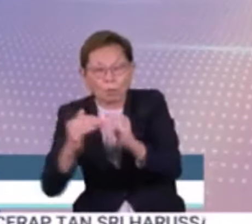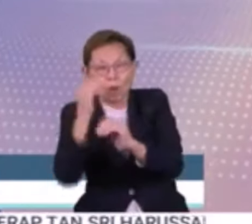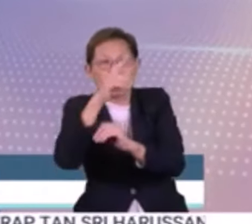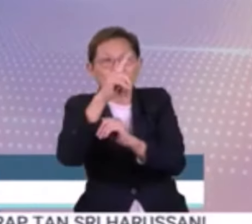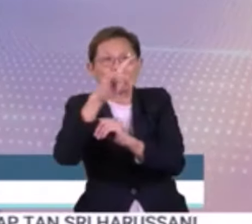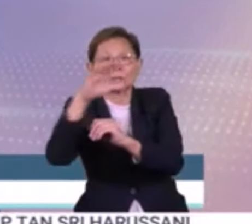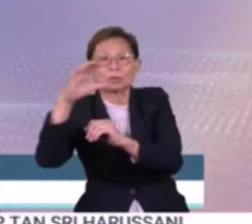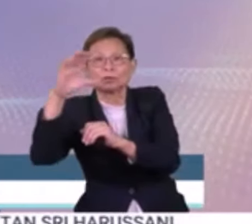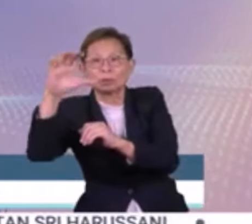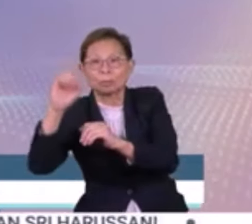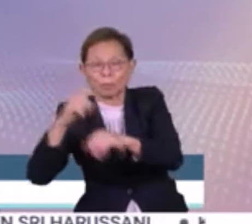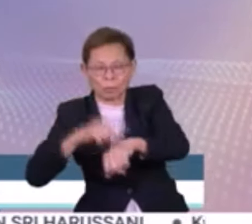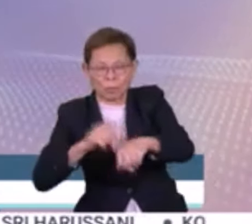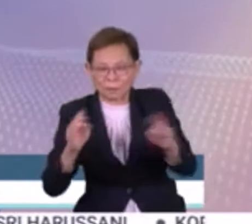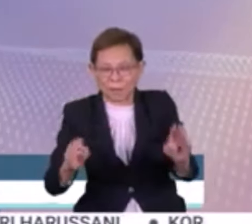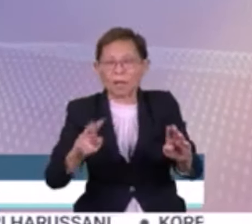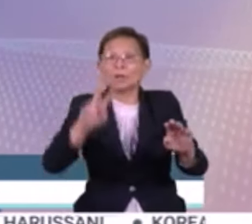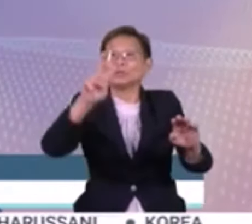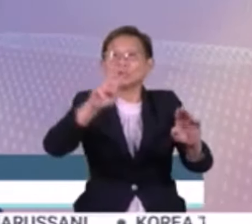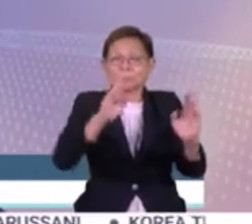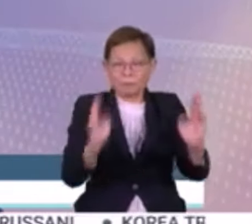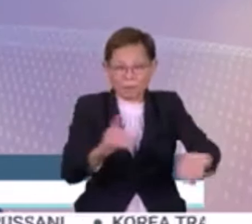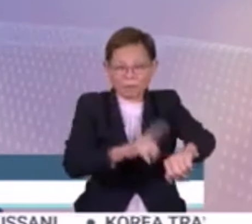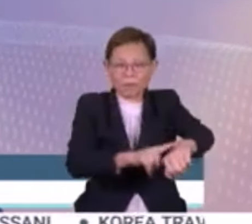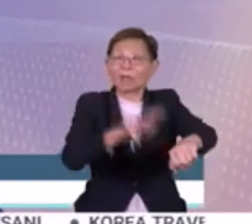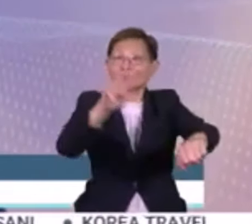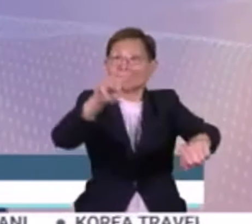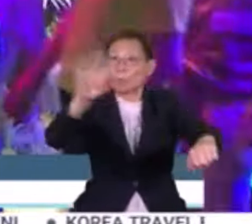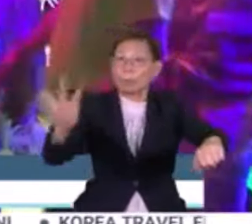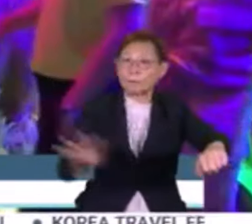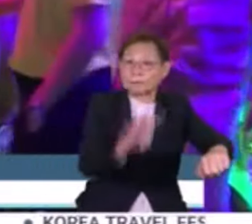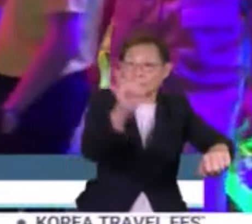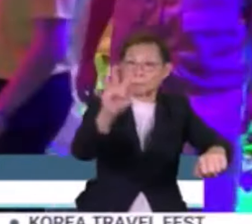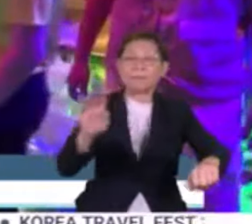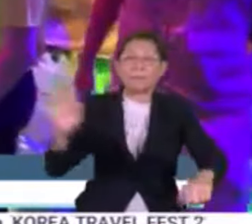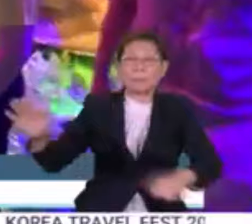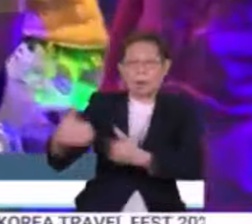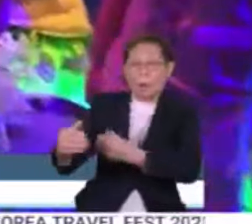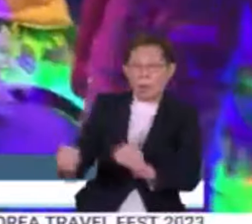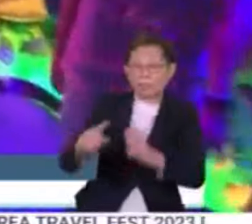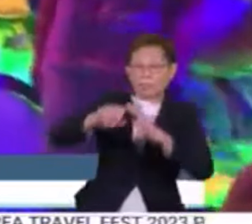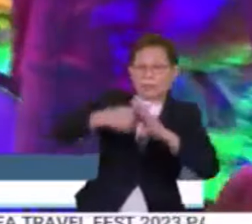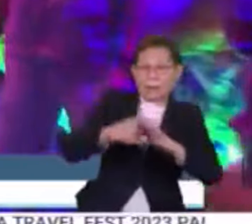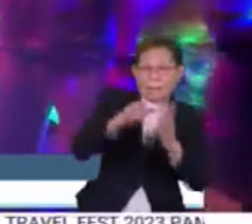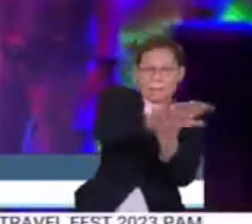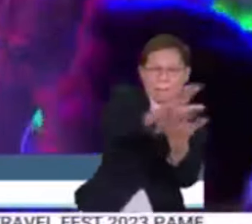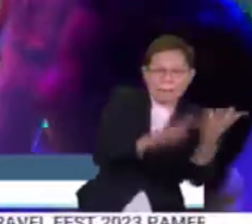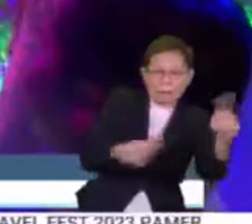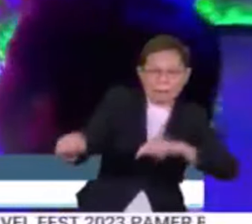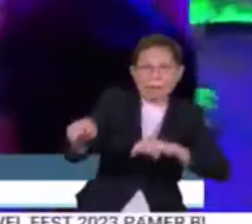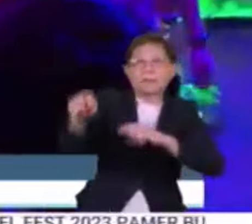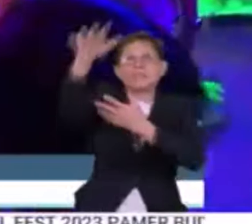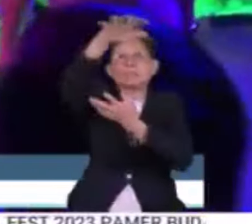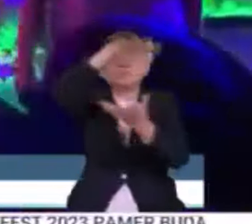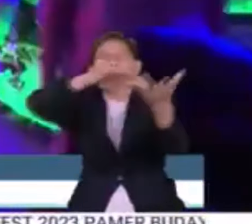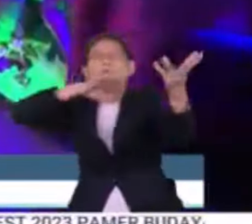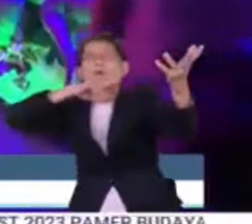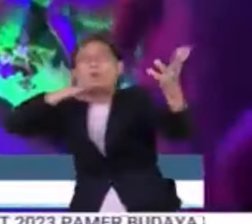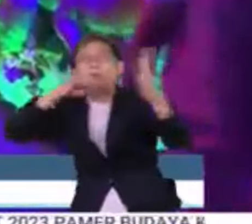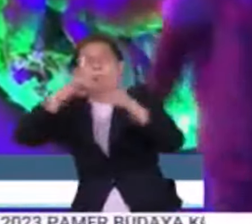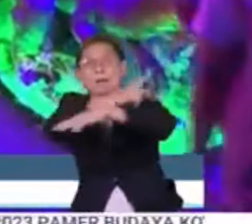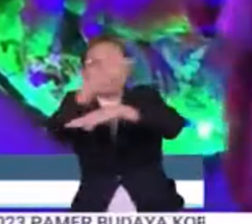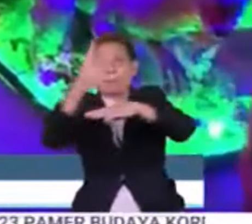150 dalam tempoh lebih 24 jam n Nazmi berkata kementeriannya telah mengaktifkan pelan tindakan jerebu kebangsaan yang